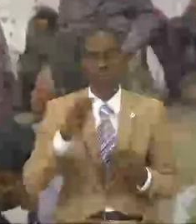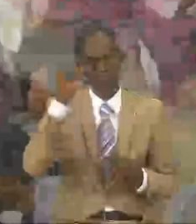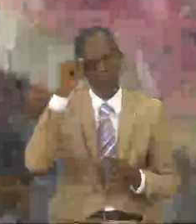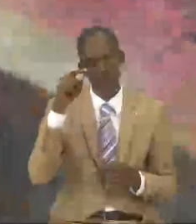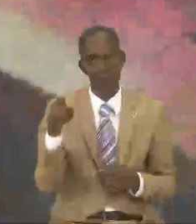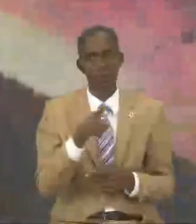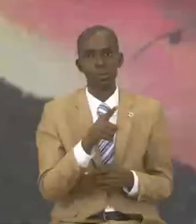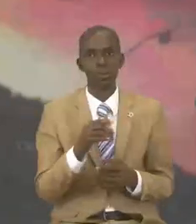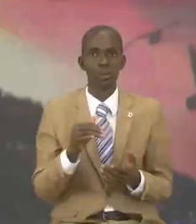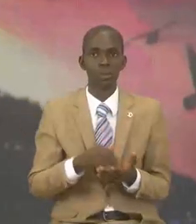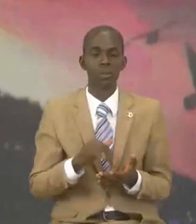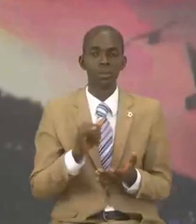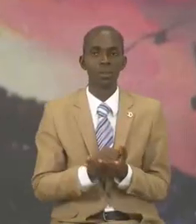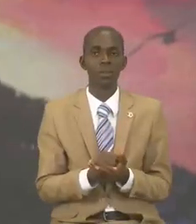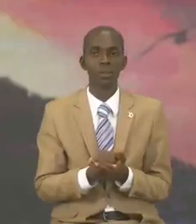fois encore